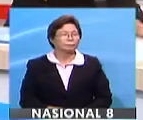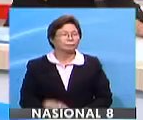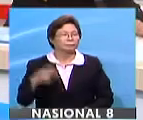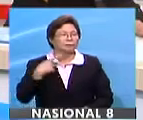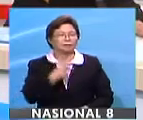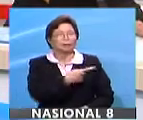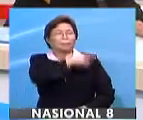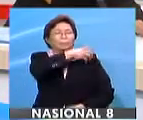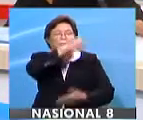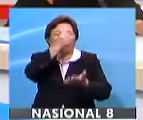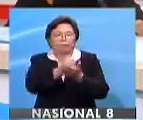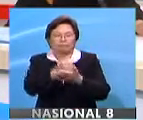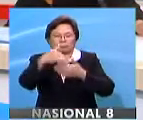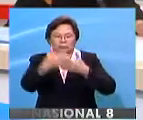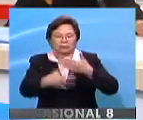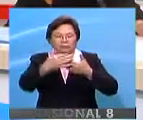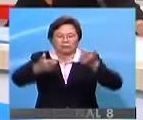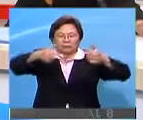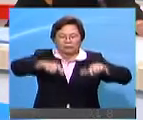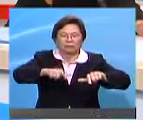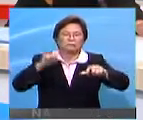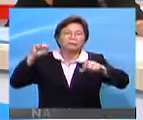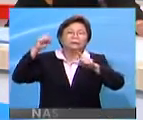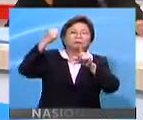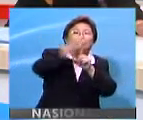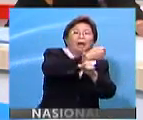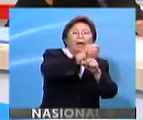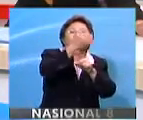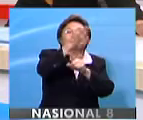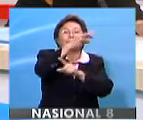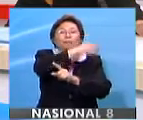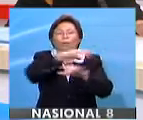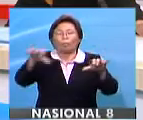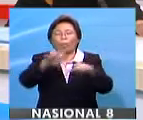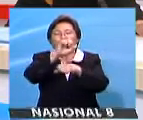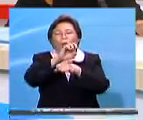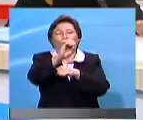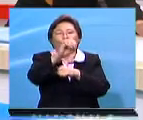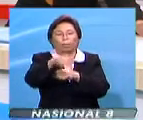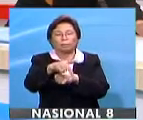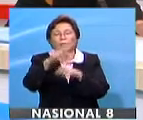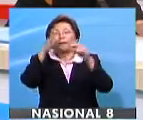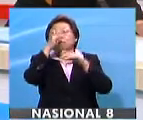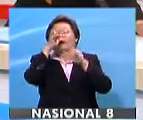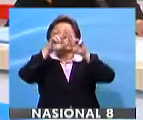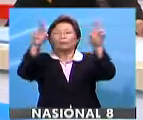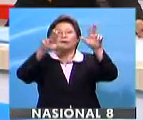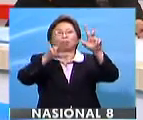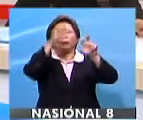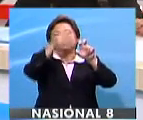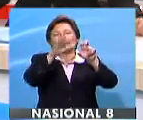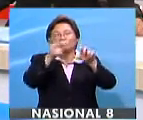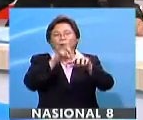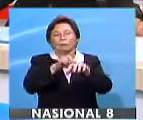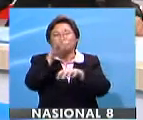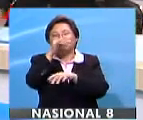Tiga pegawai imigresen yang cedera dalam kejadian serangan ke atas 19 pegawai yang sedang menjalankan operasi di Melaka Raya 30 September lalu